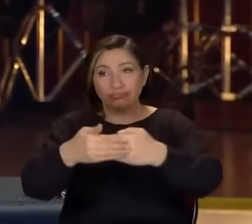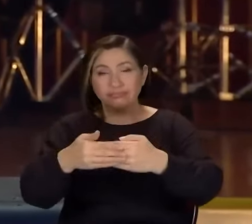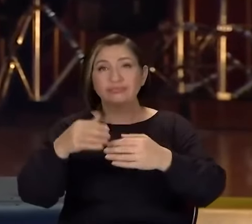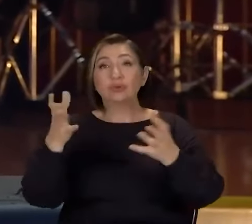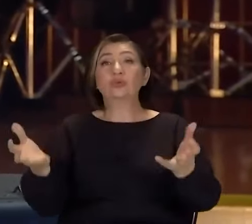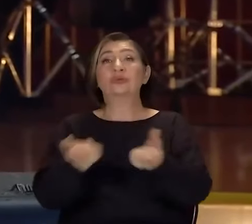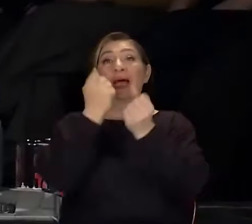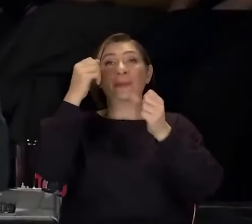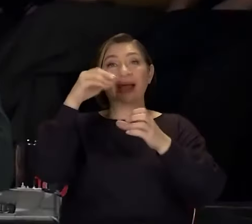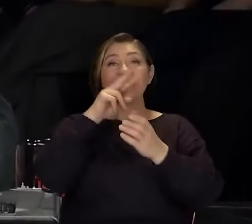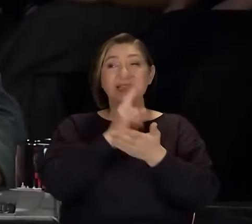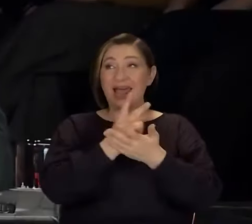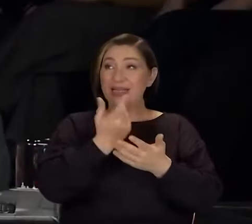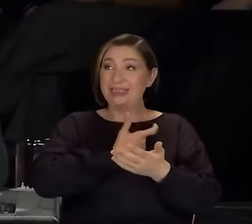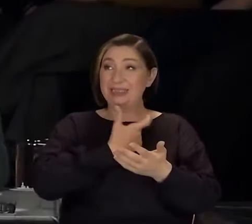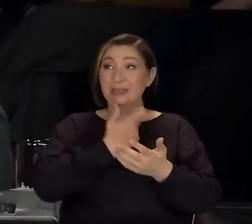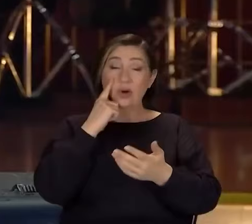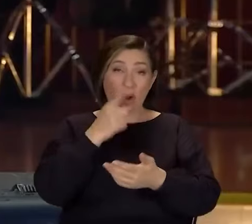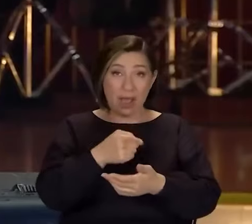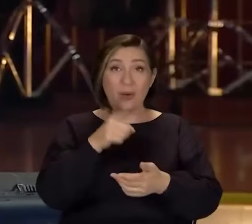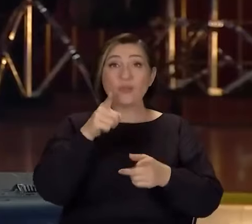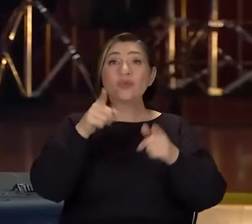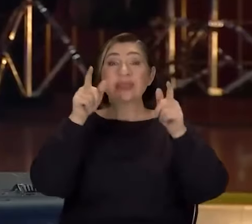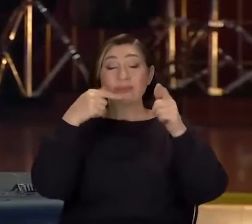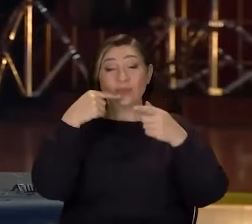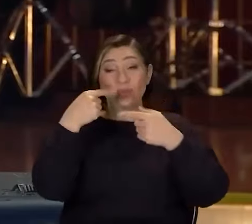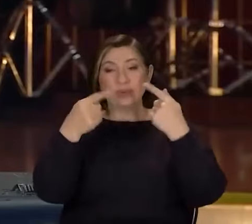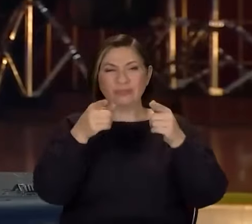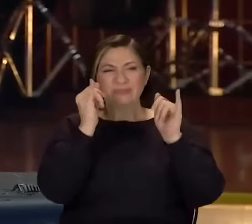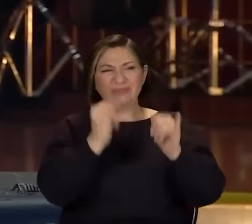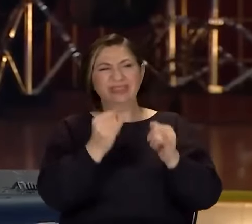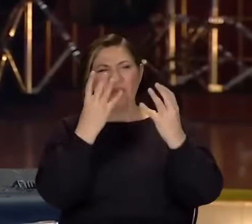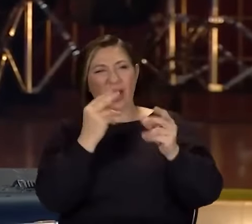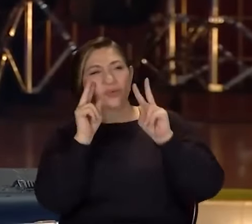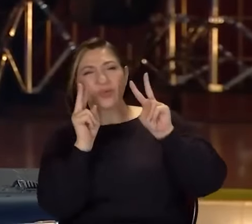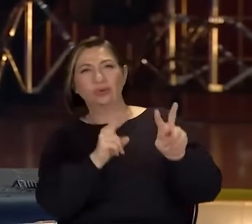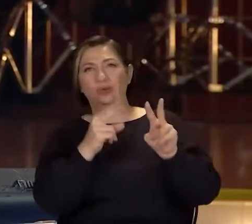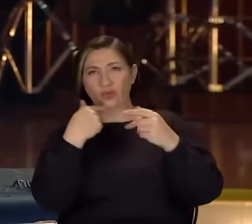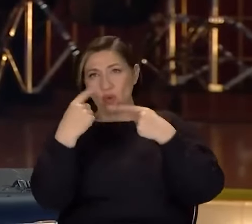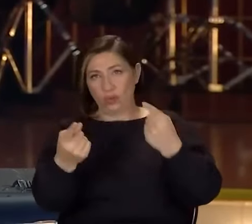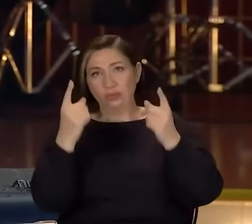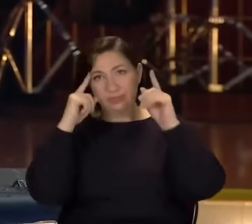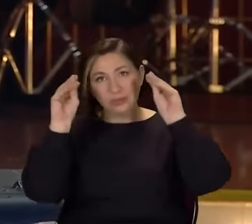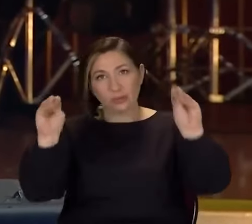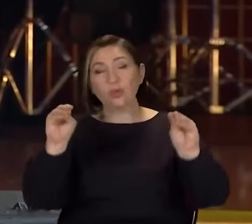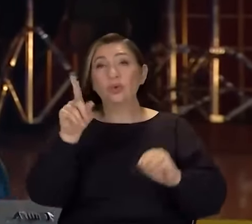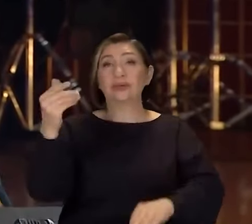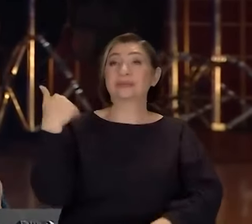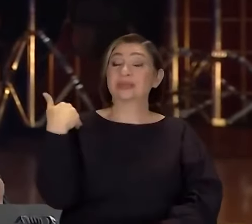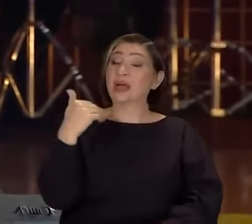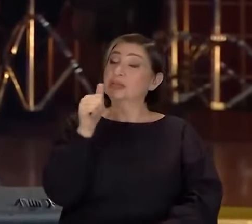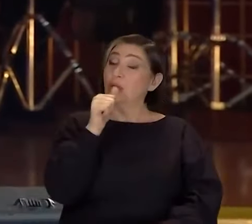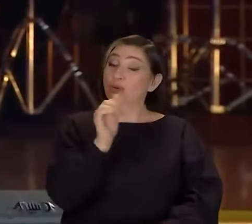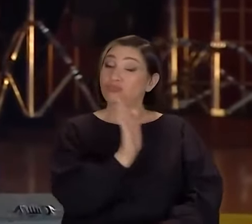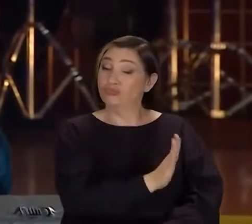kurtarma kararı yasası uyarınca bunları lanet şeyler olarak söylüyoruz. O da bana diyor ki işte